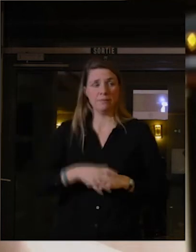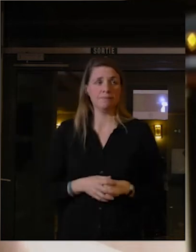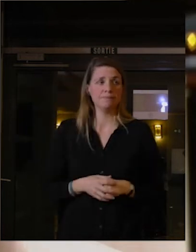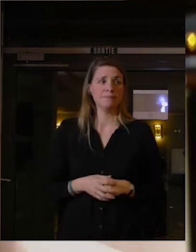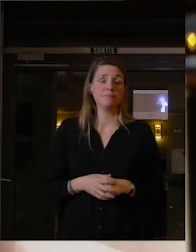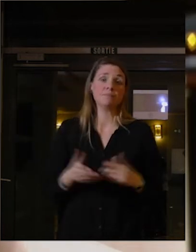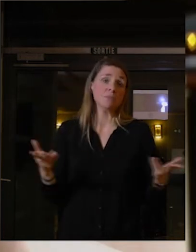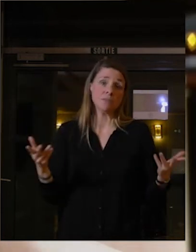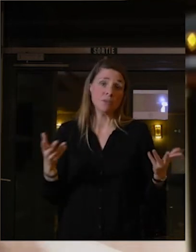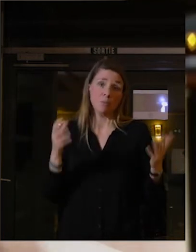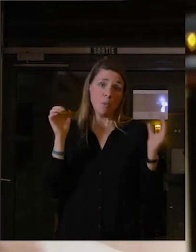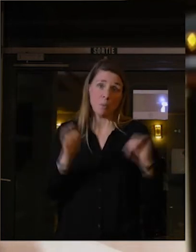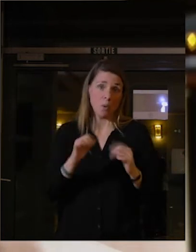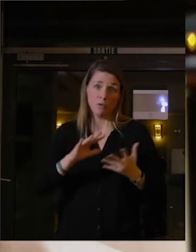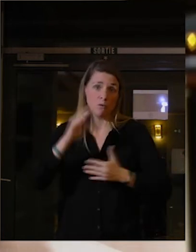pas. Aucune.